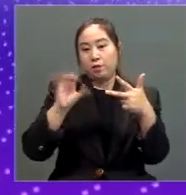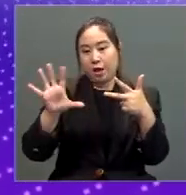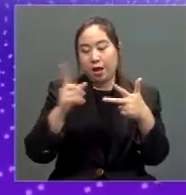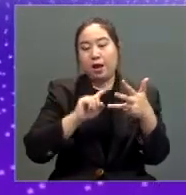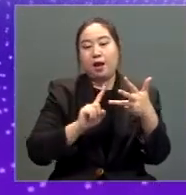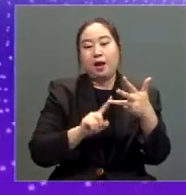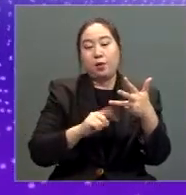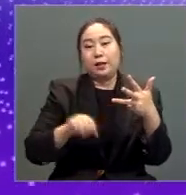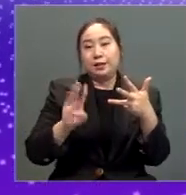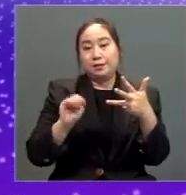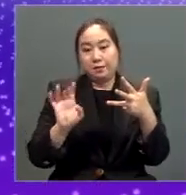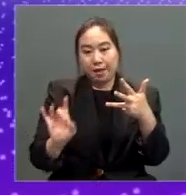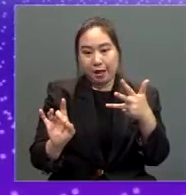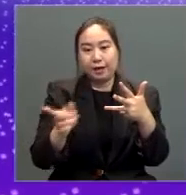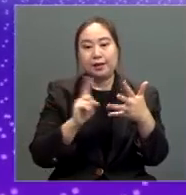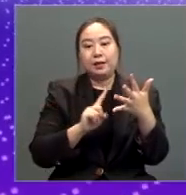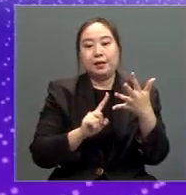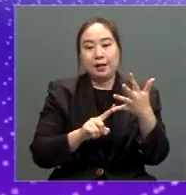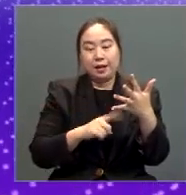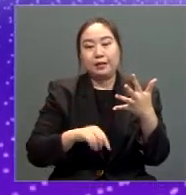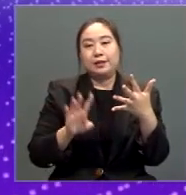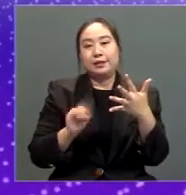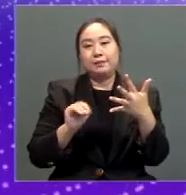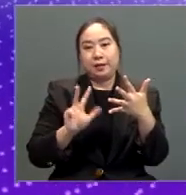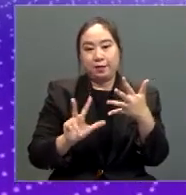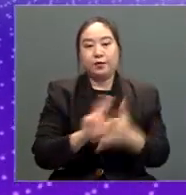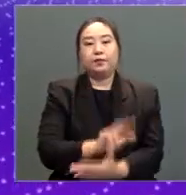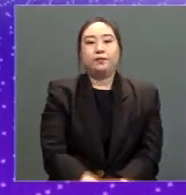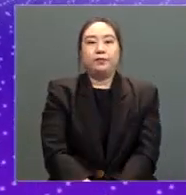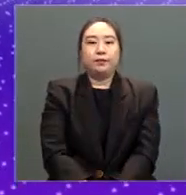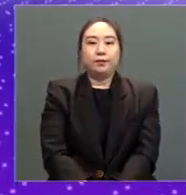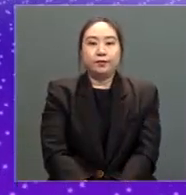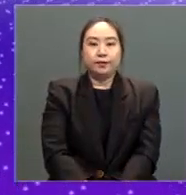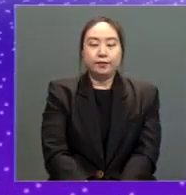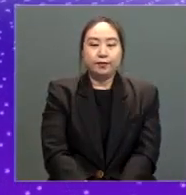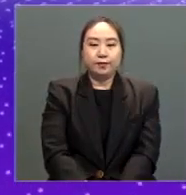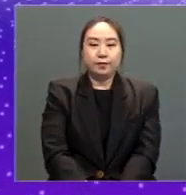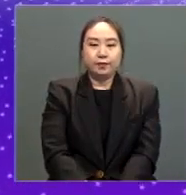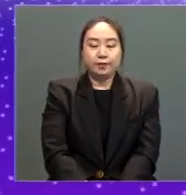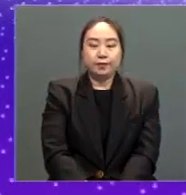วังประจัน48คนและด่านตำมะลัง43คนค่ะ